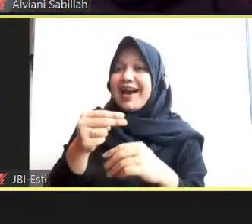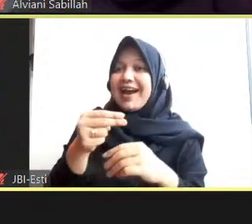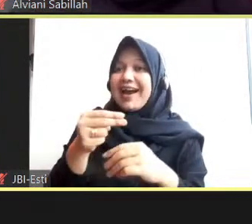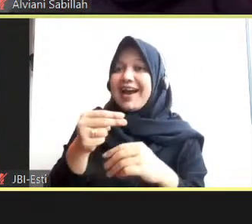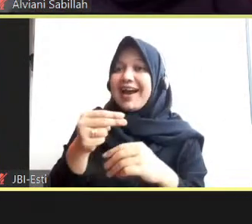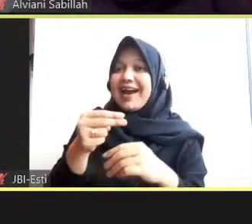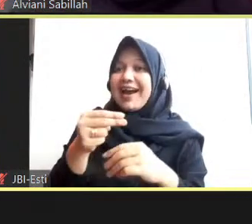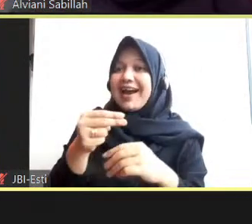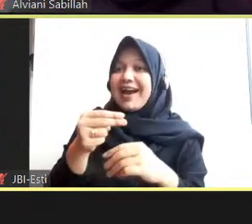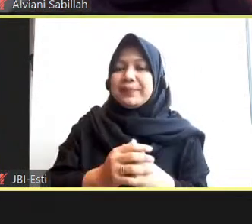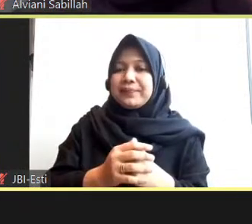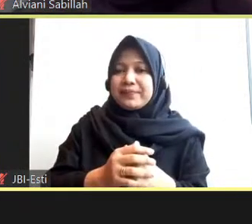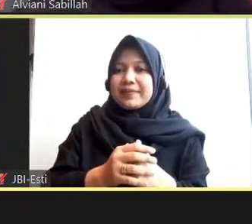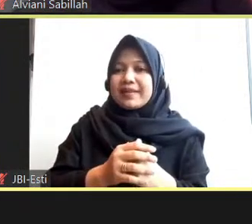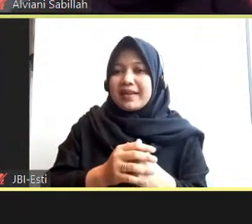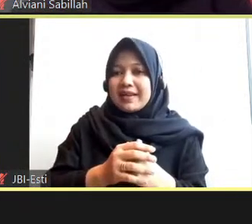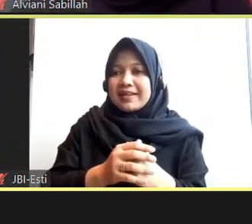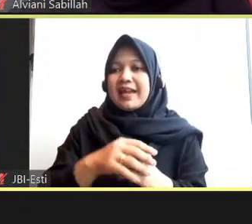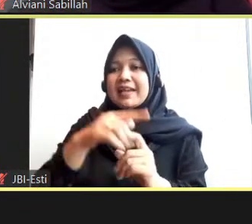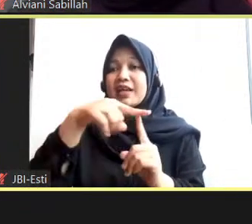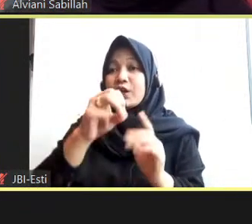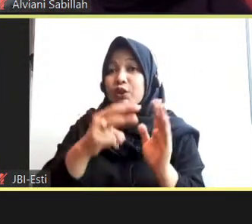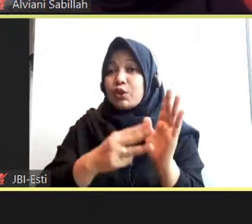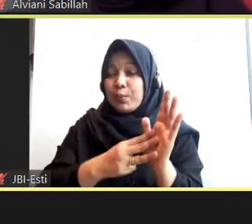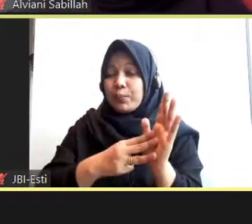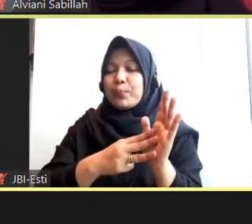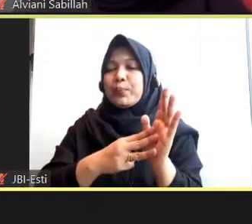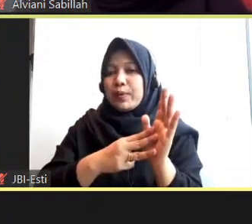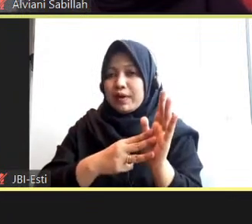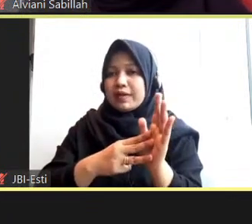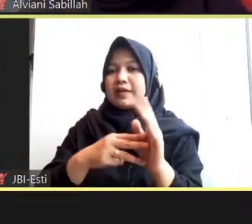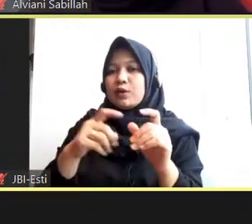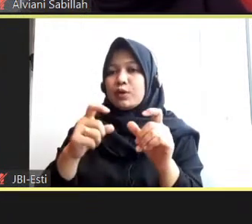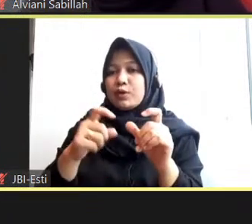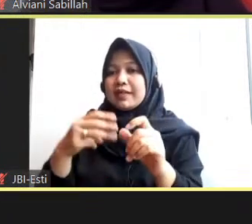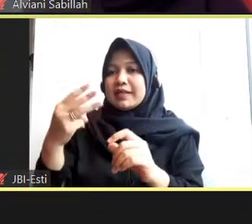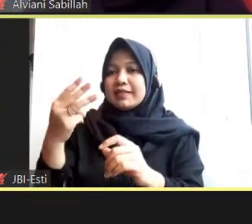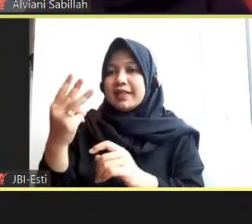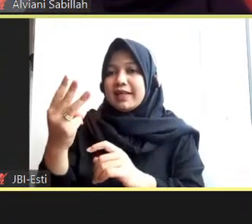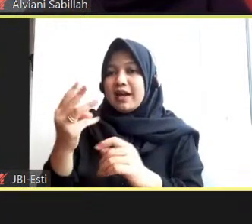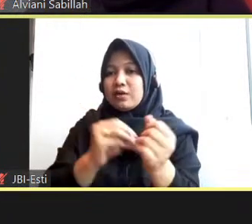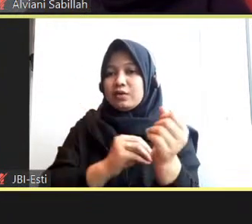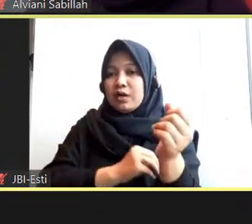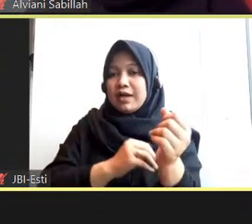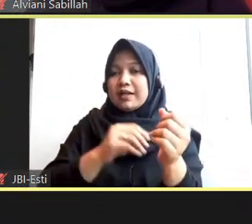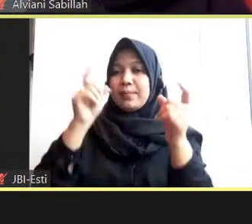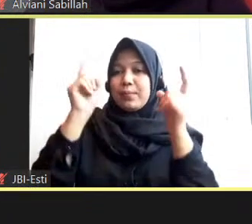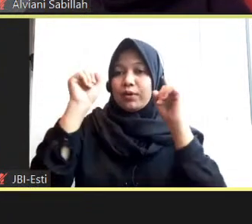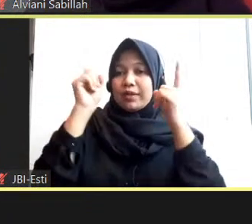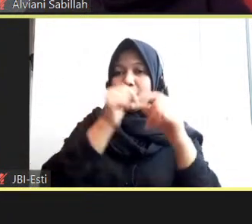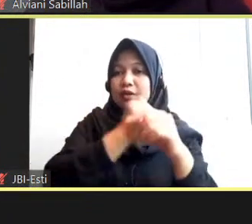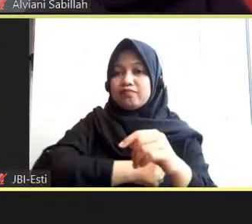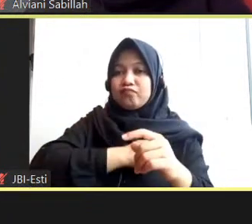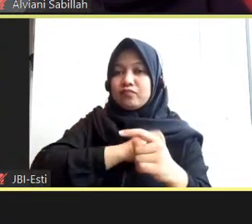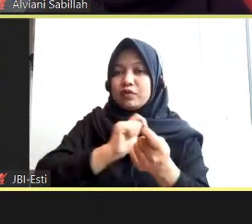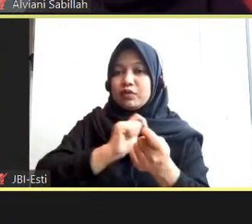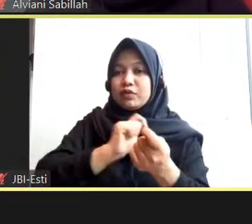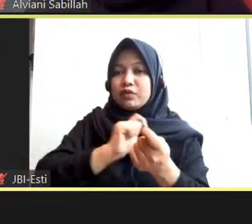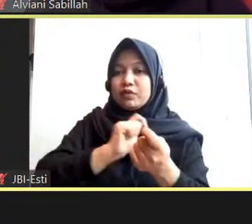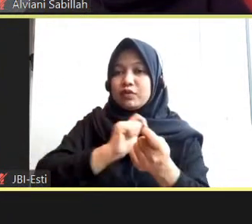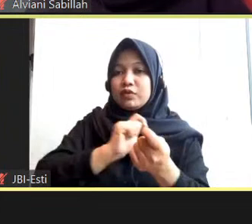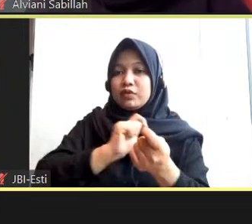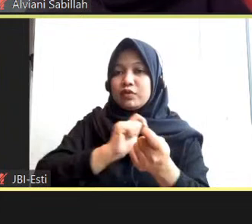biodata beliau. Tom Power menyelesaikan program doktor di Department of Political and Social Change di Australian National